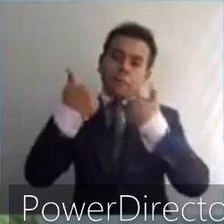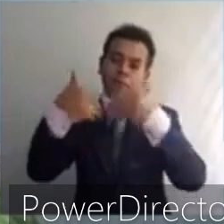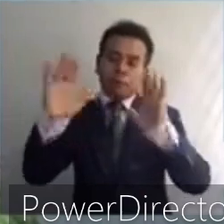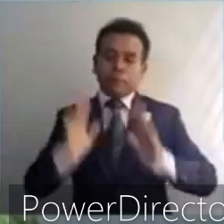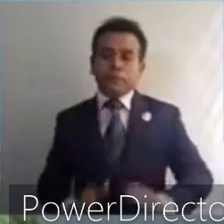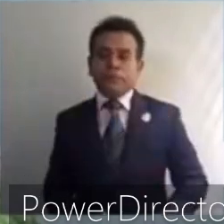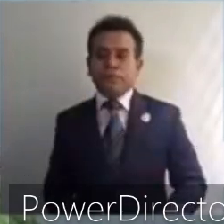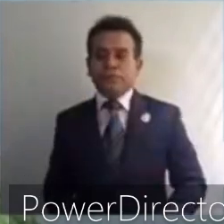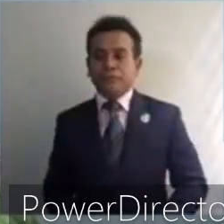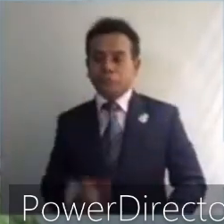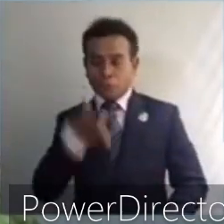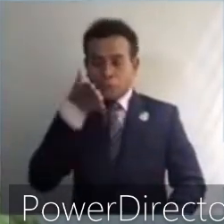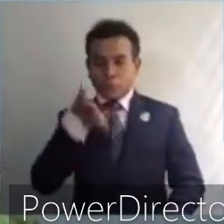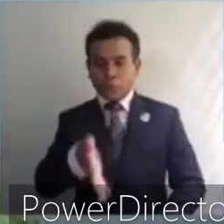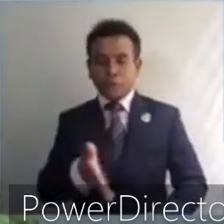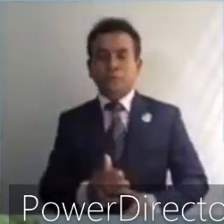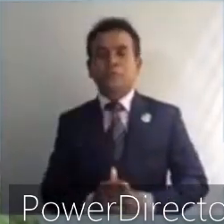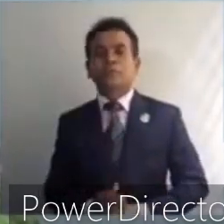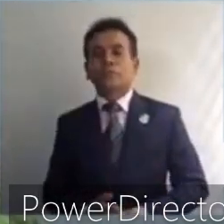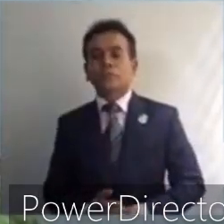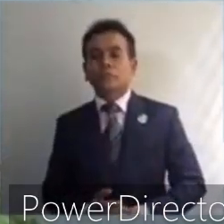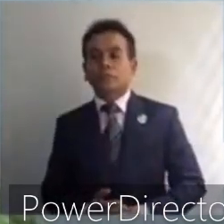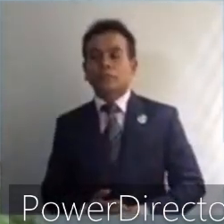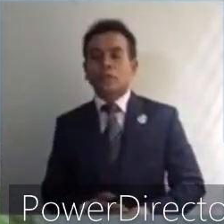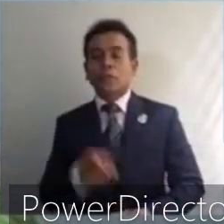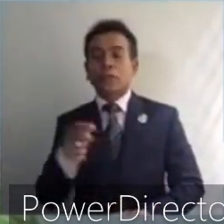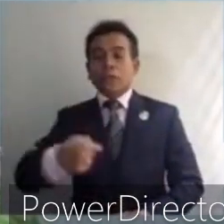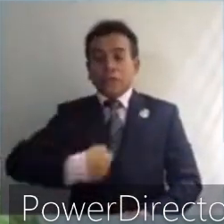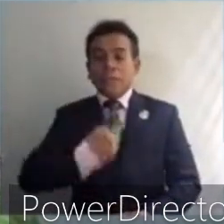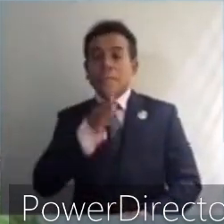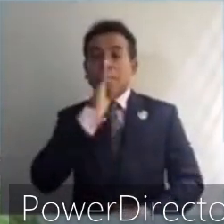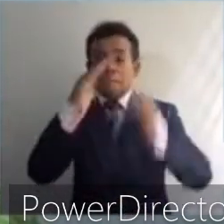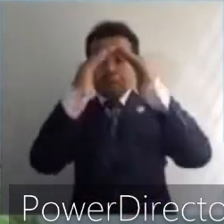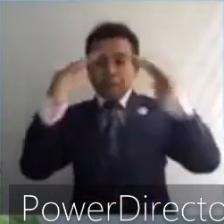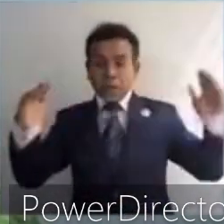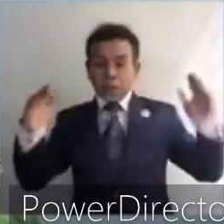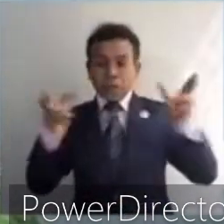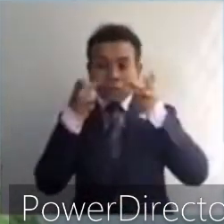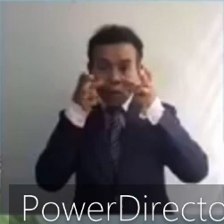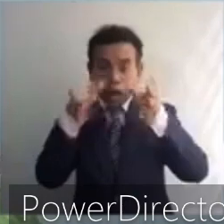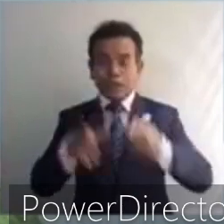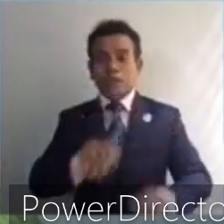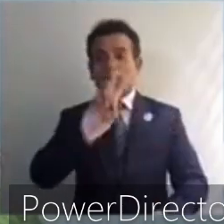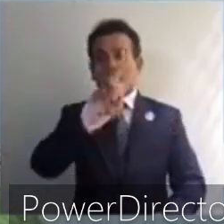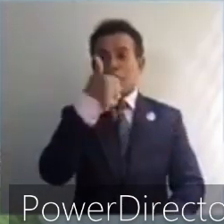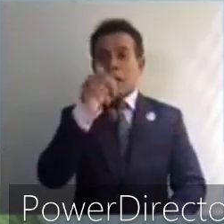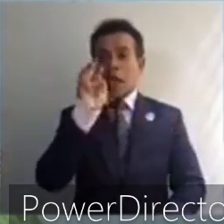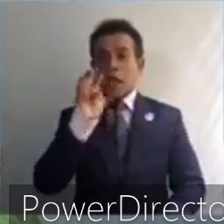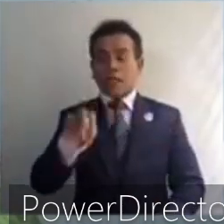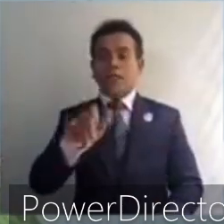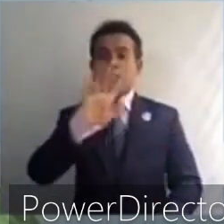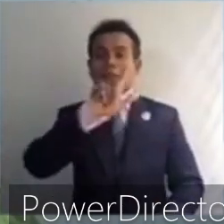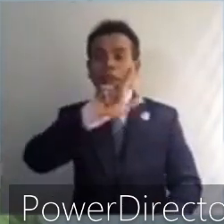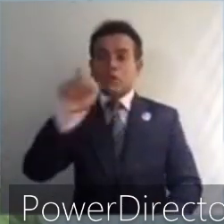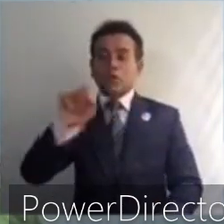হোম কোয়ারেন্টাইন আছেন 26,752 জন এবং প্রাতিষ্ঠানিক কোয়ারেন্টাইনে আছে